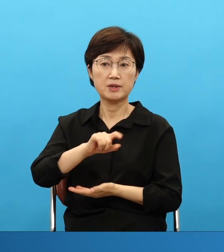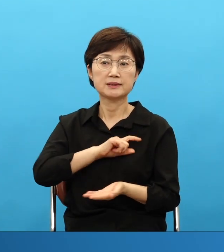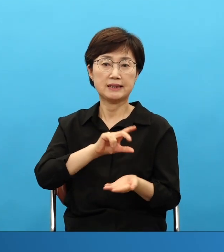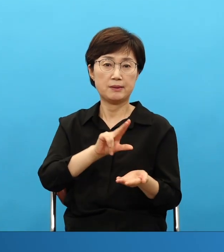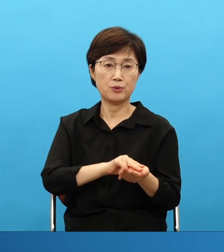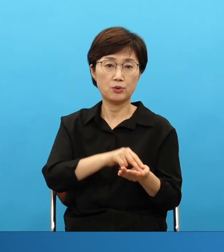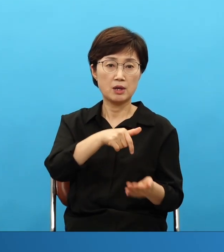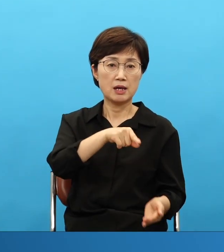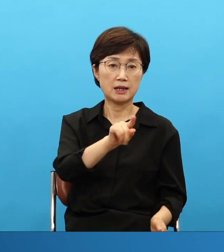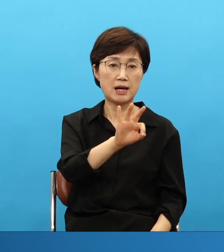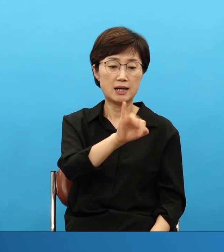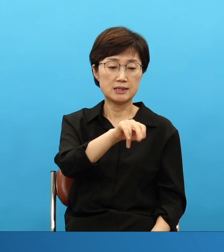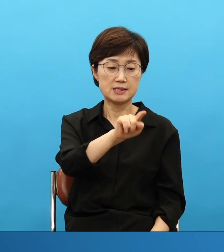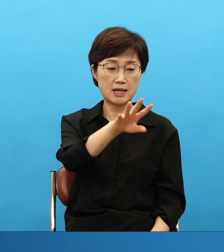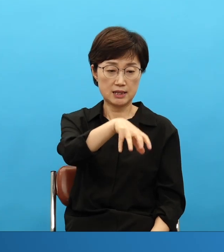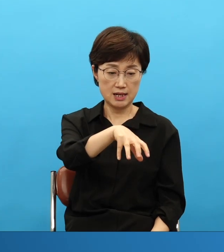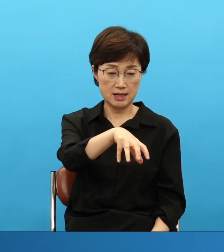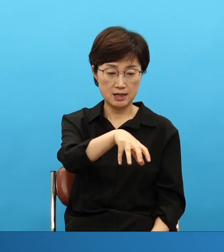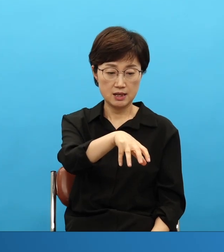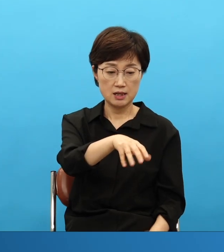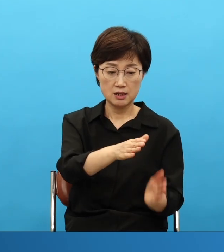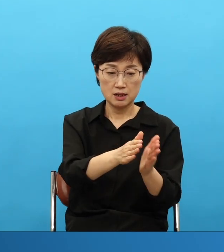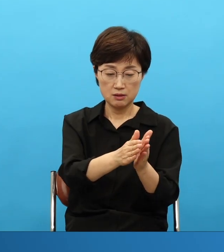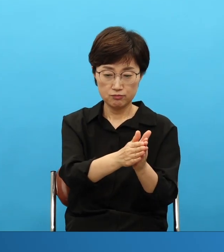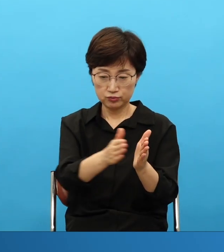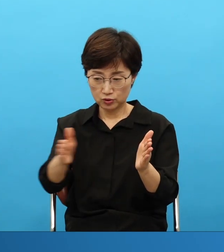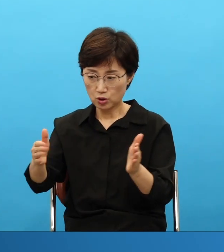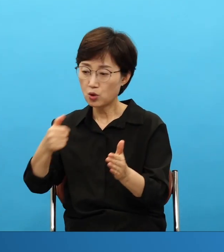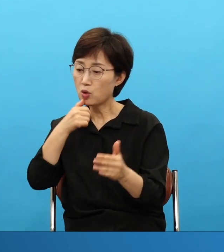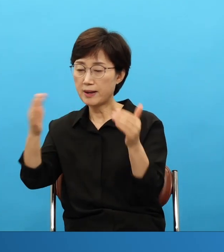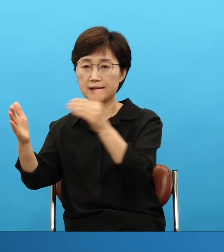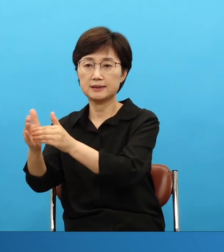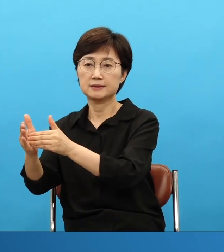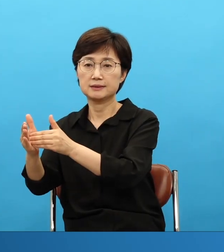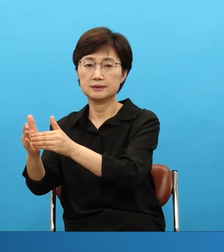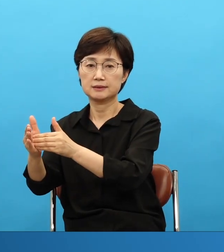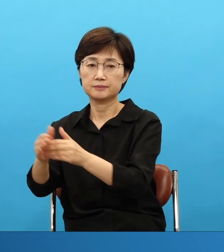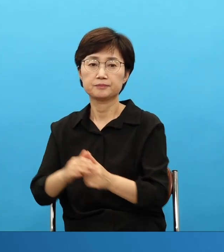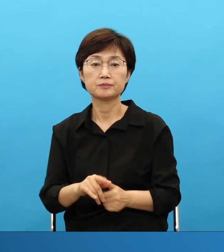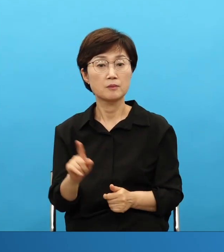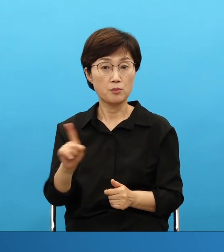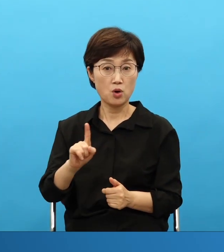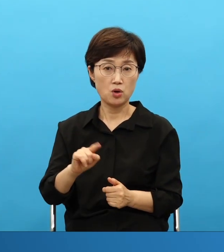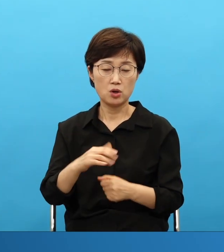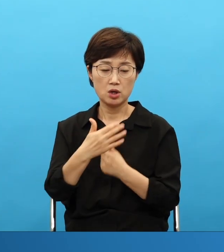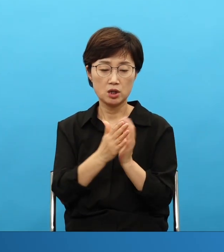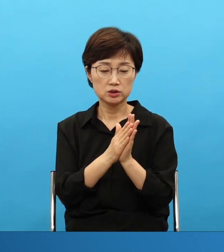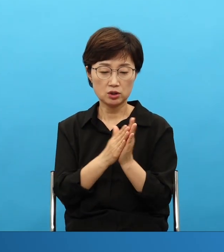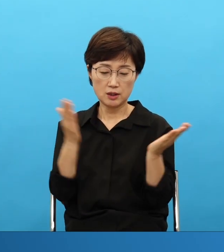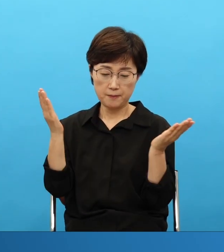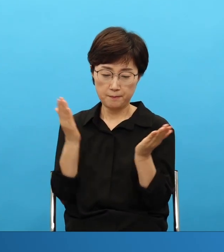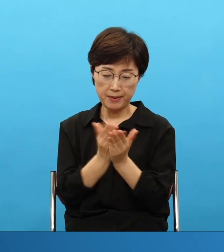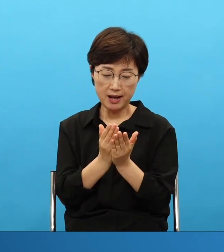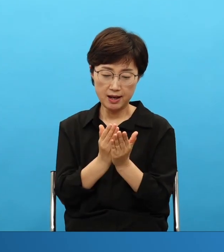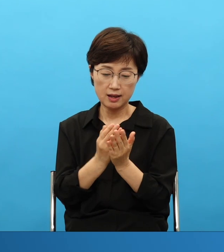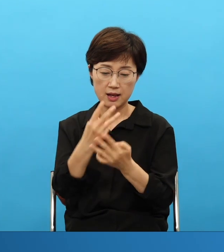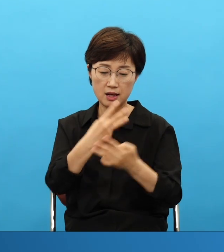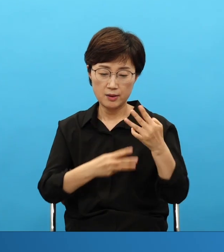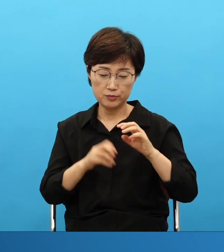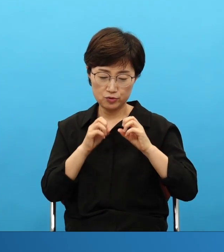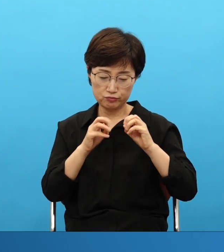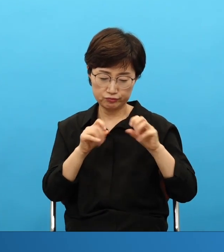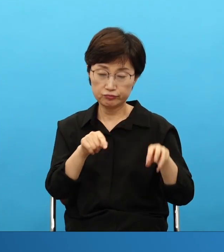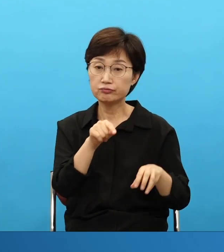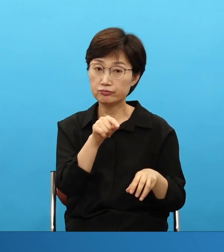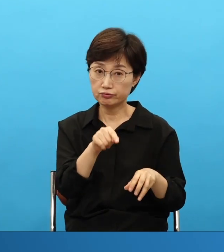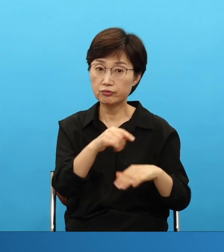로마까지 발간됐습니다이 책은 성경적 전도운동 에 일어난 렘런트 운동 전도자를 통해